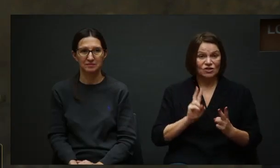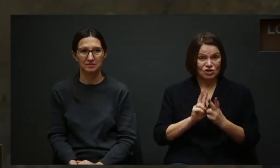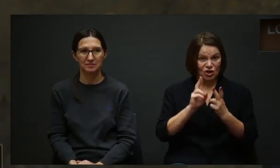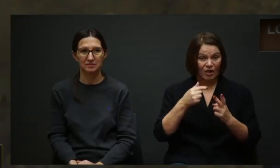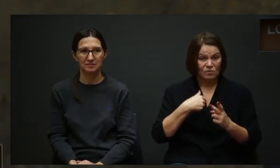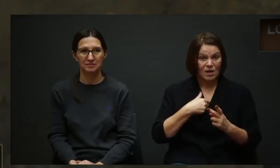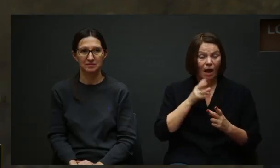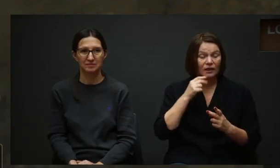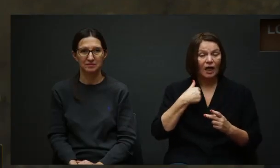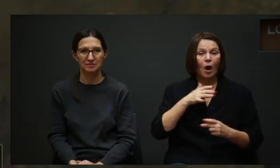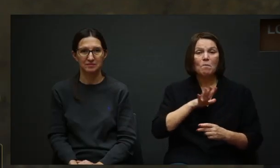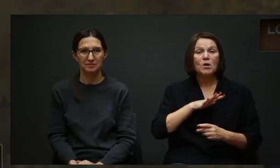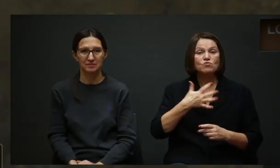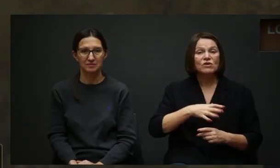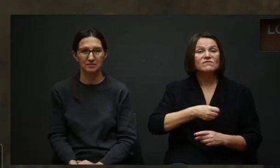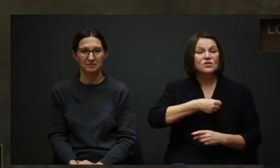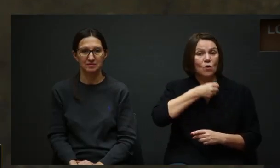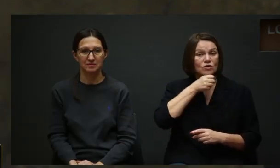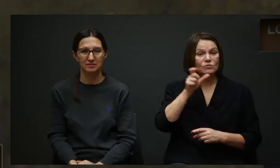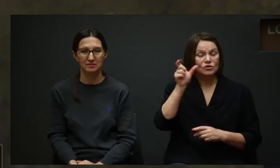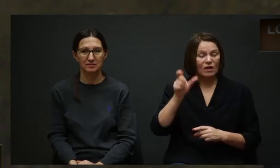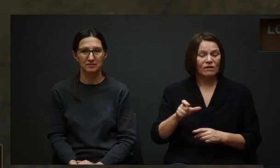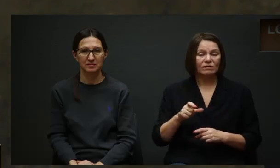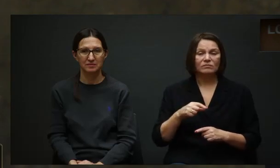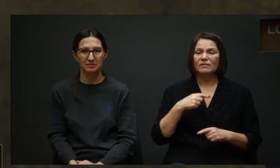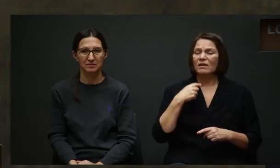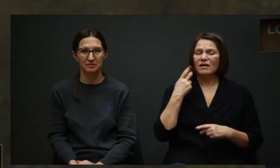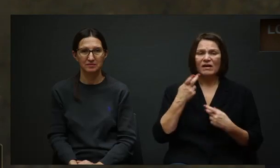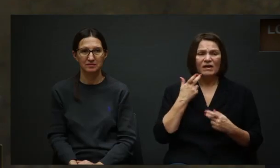во взрослом состоянии, всячески